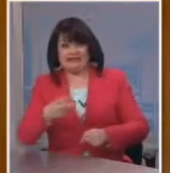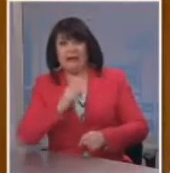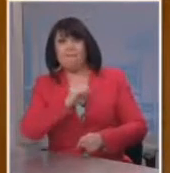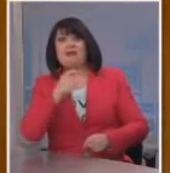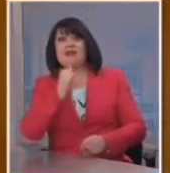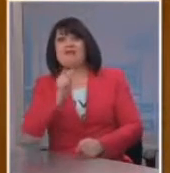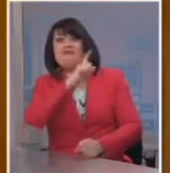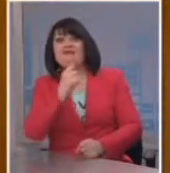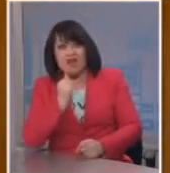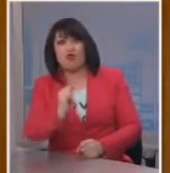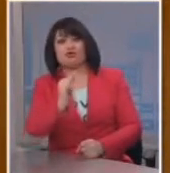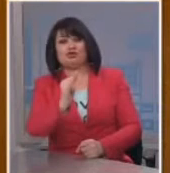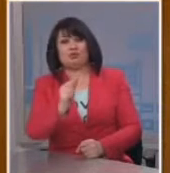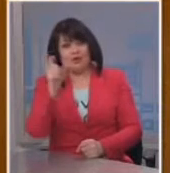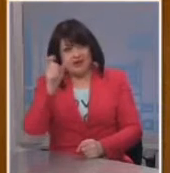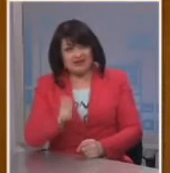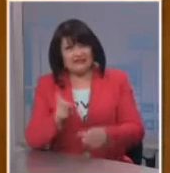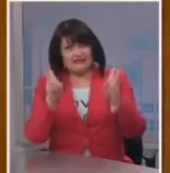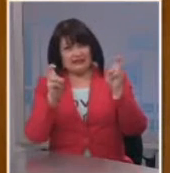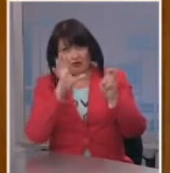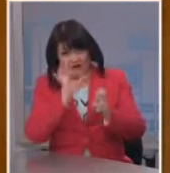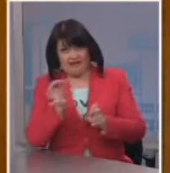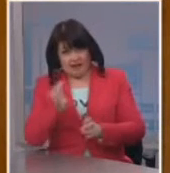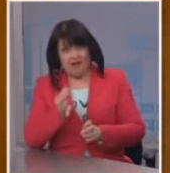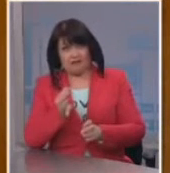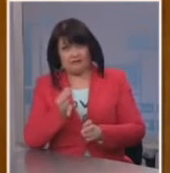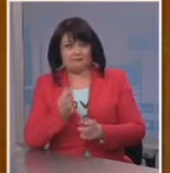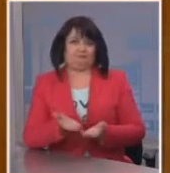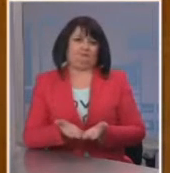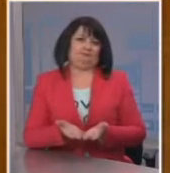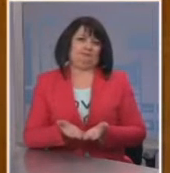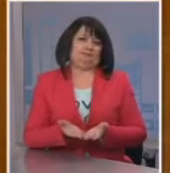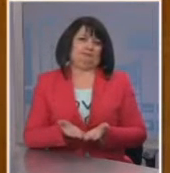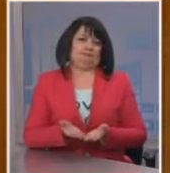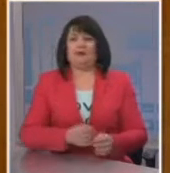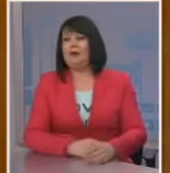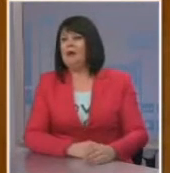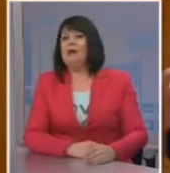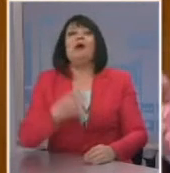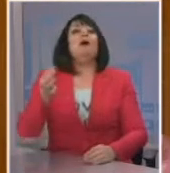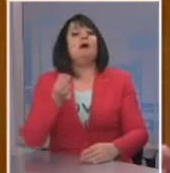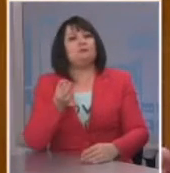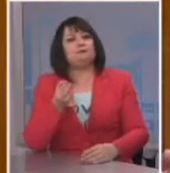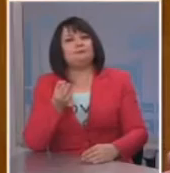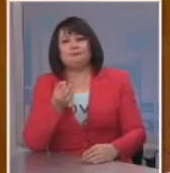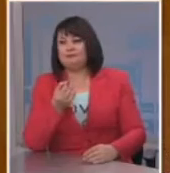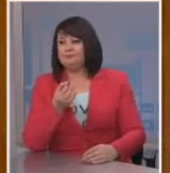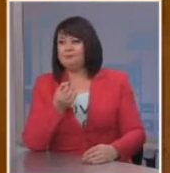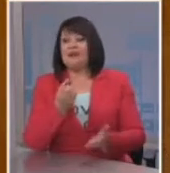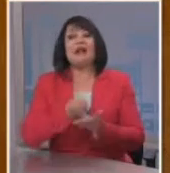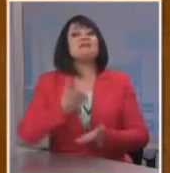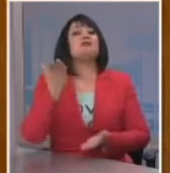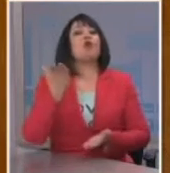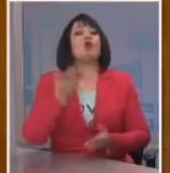διεκδικείτε με αυτό τον τίτλο της αλήθειας. Μας είπατε ότι για την αξιολόγηση